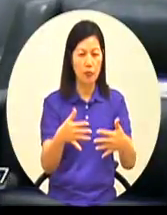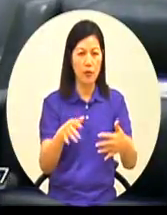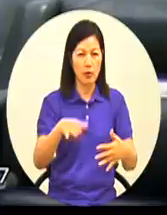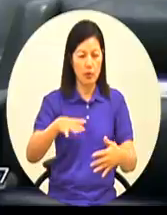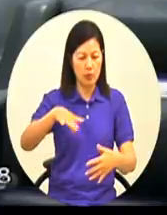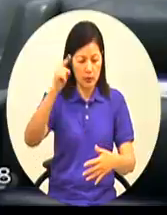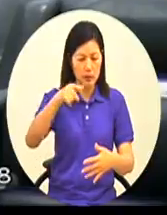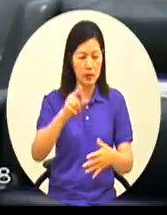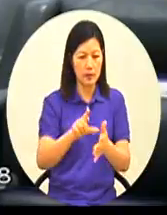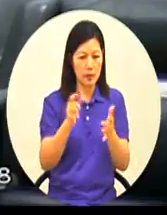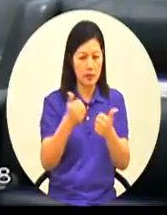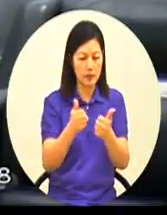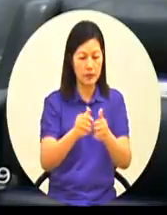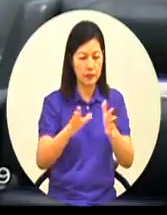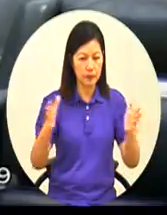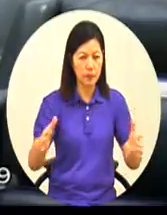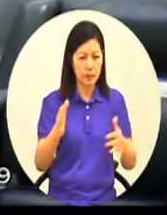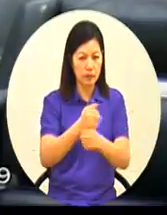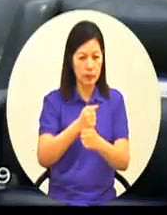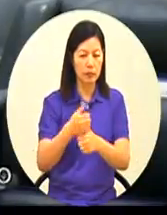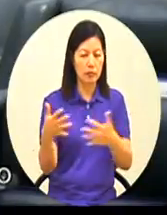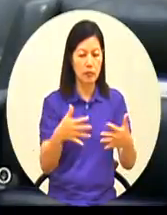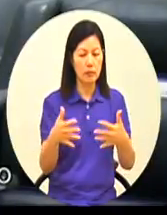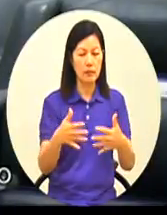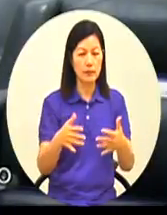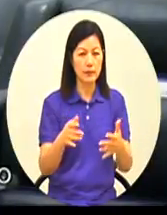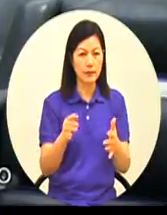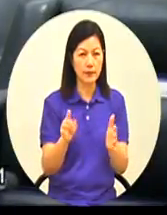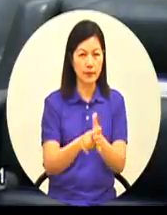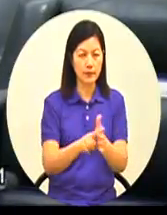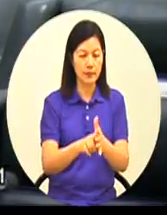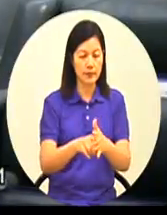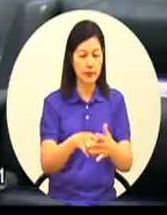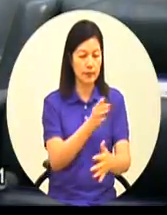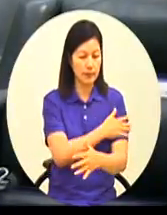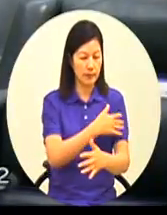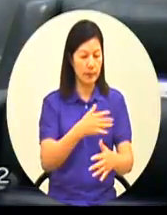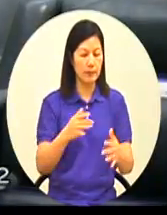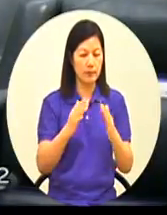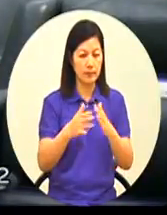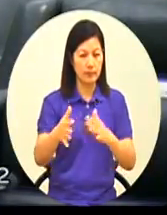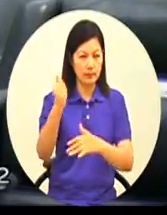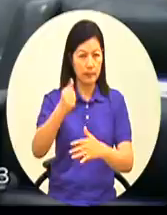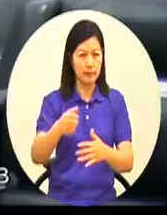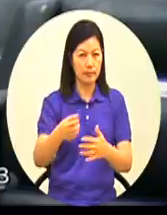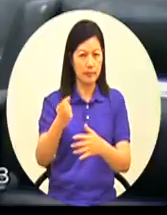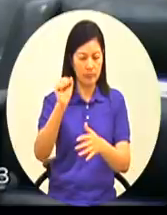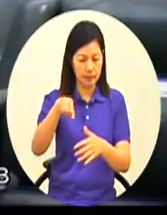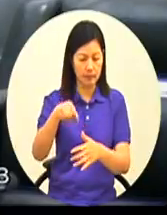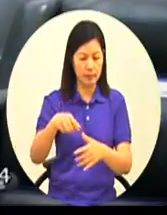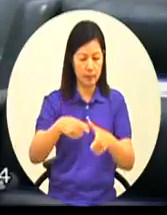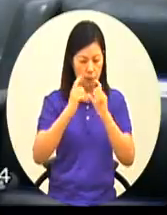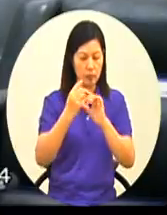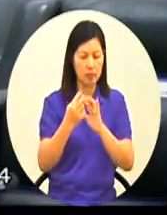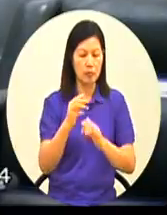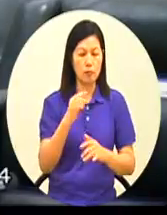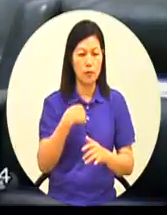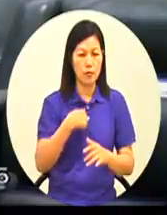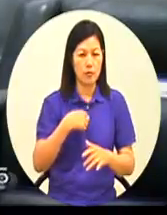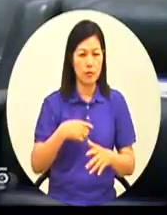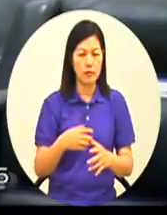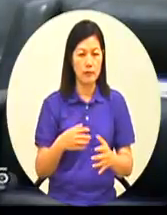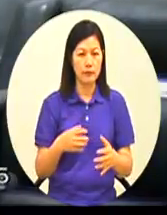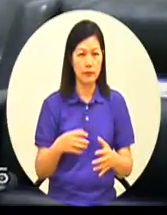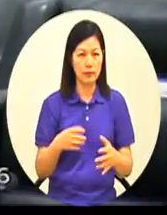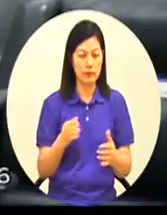个会期在总咨询的时候，当时陈局市长也曾经承诺我，哦，要做一个同志友善啊，同